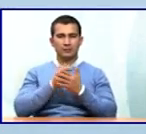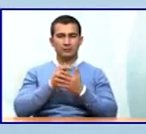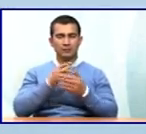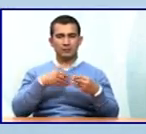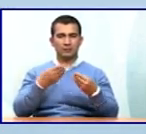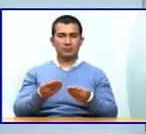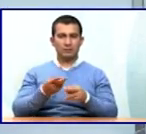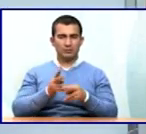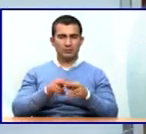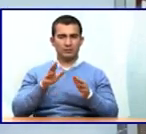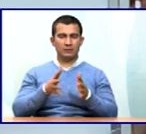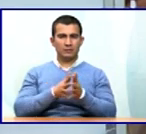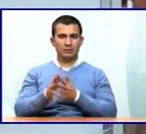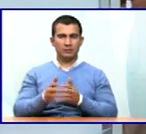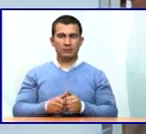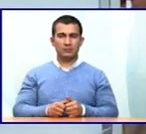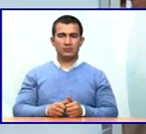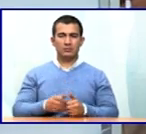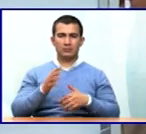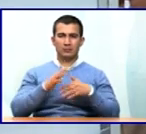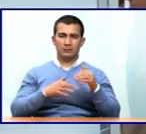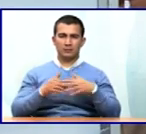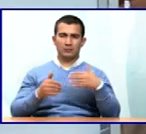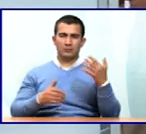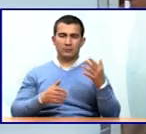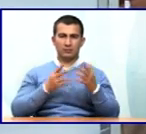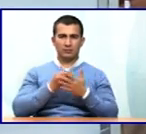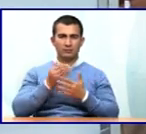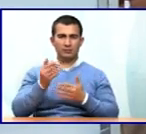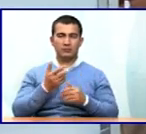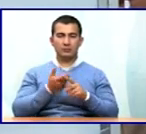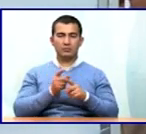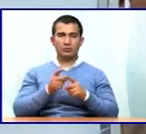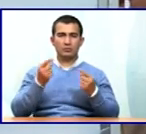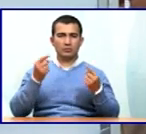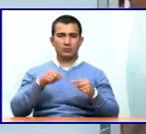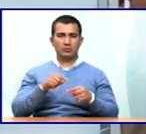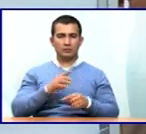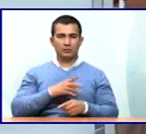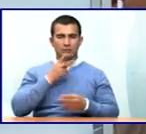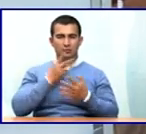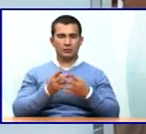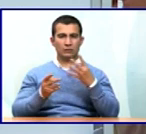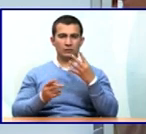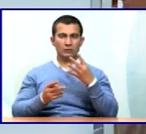to'kli o'tkazgichga biz chap qo'l qoidasiga mos ravishda 4ta